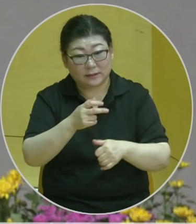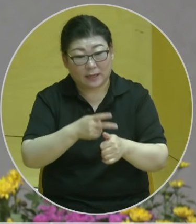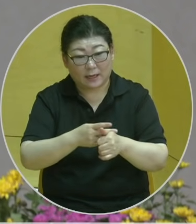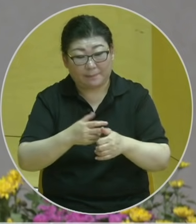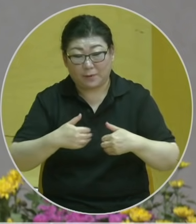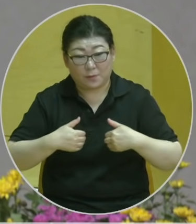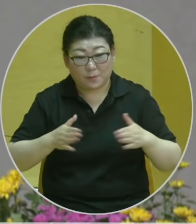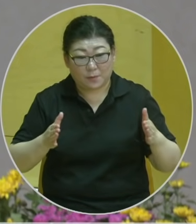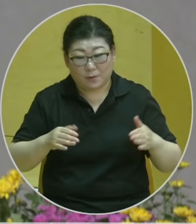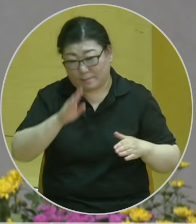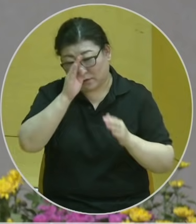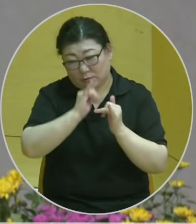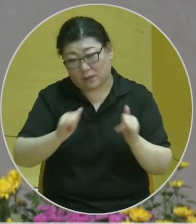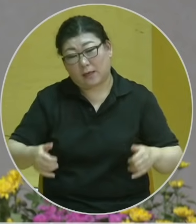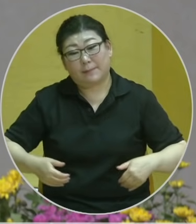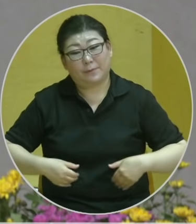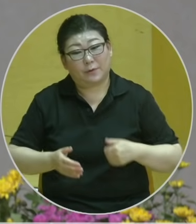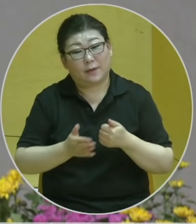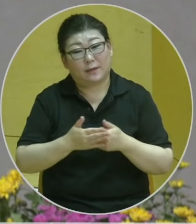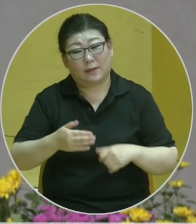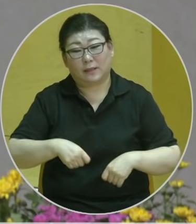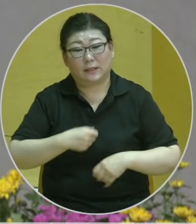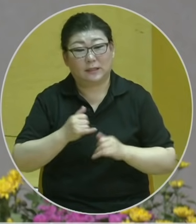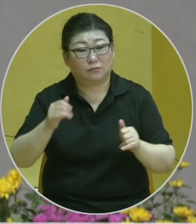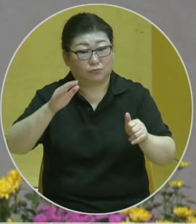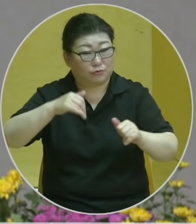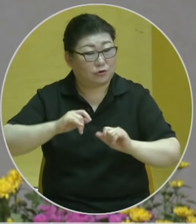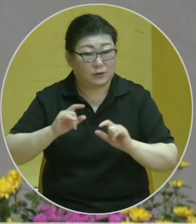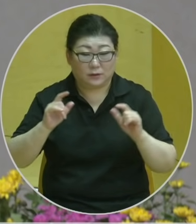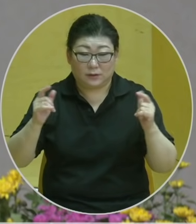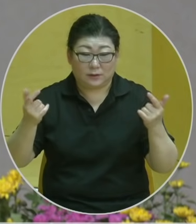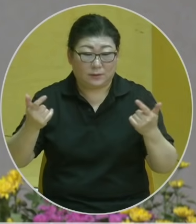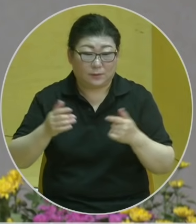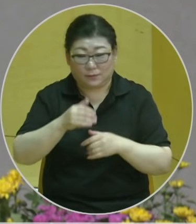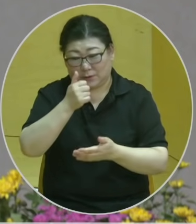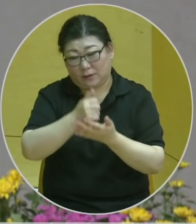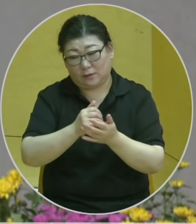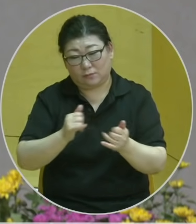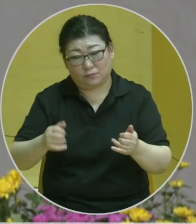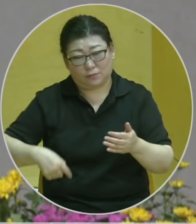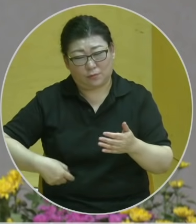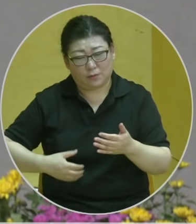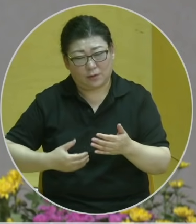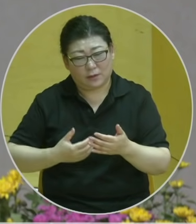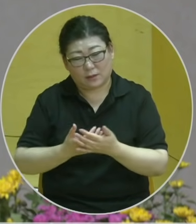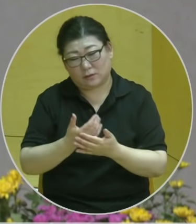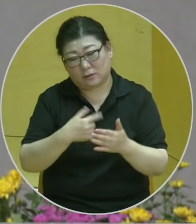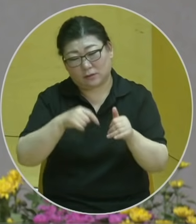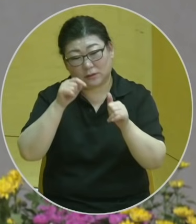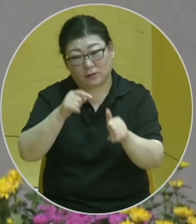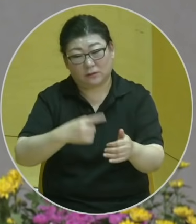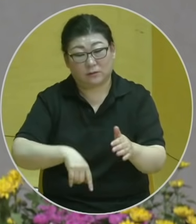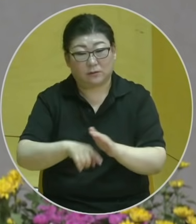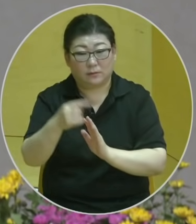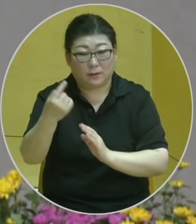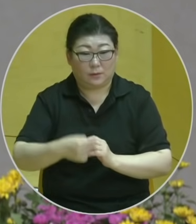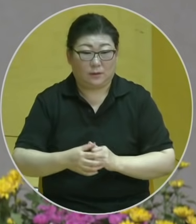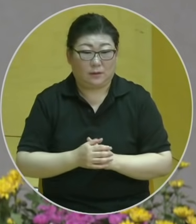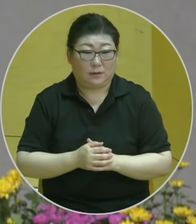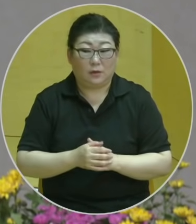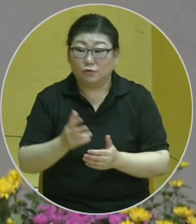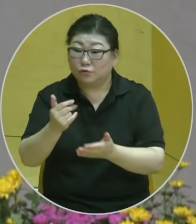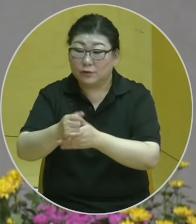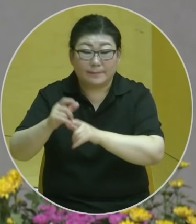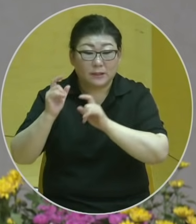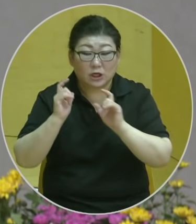자에게라야 쓸데있나니 내가 의인을 부르러 온 것이 아니오 죄인을 불러 회개시키러 왔노라. 주님의 유명한 선언이 바로